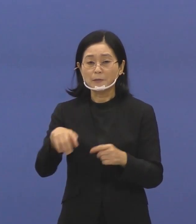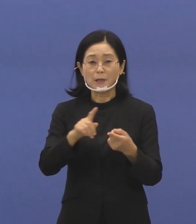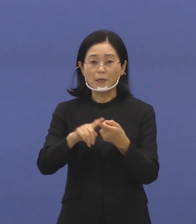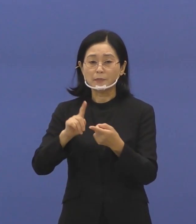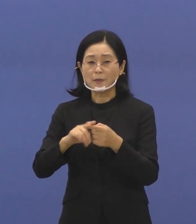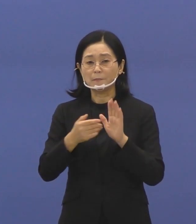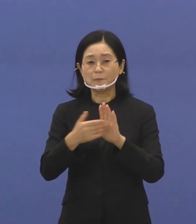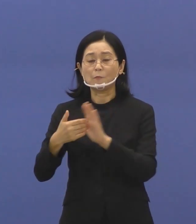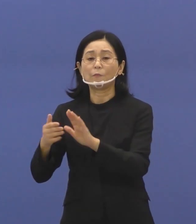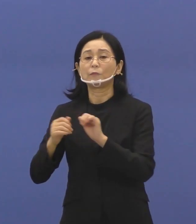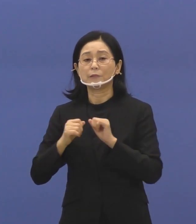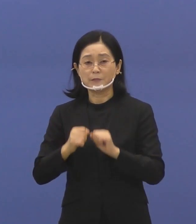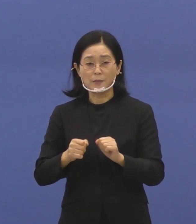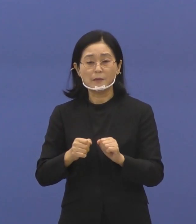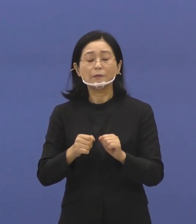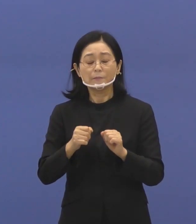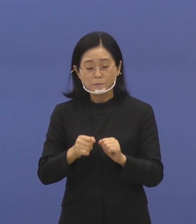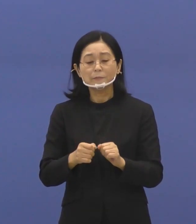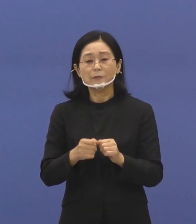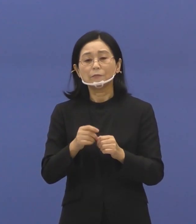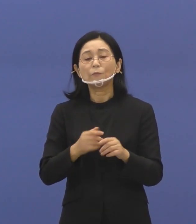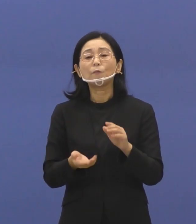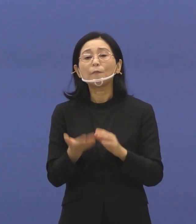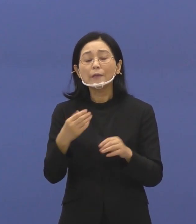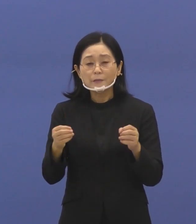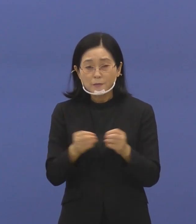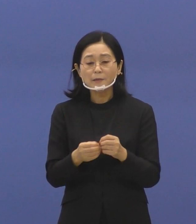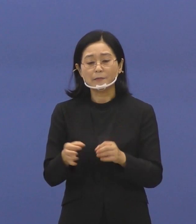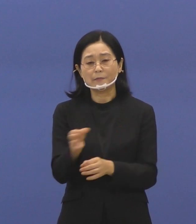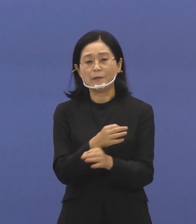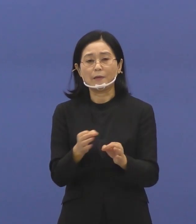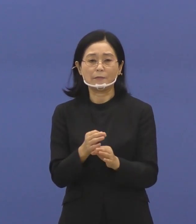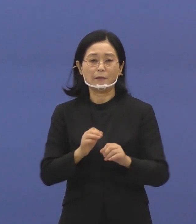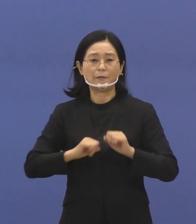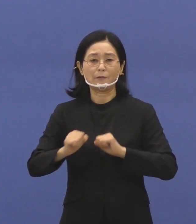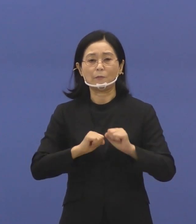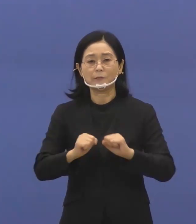活動や社会活動をこう行ってくださいということになります。